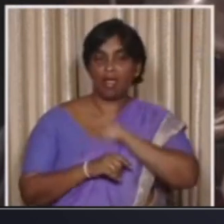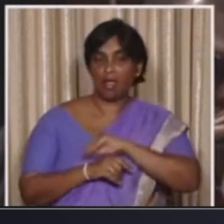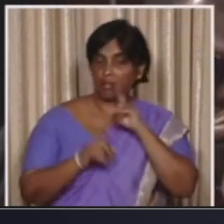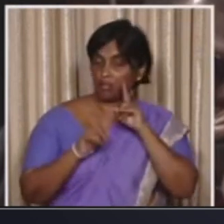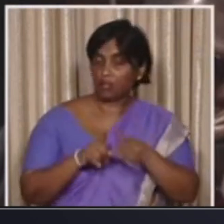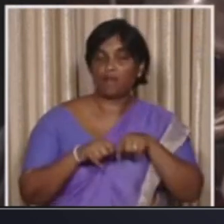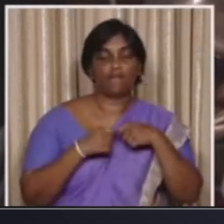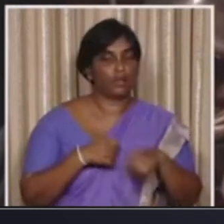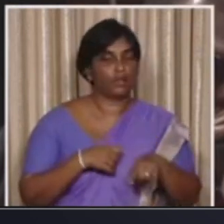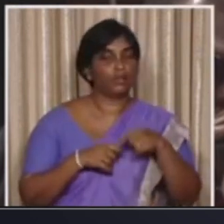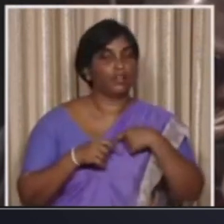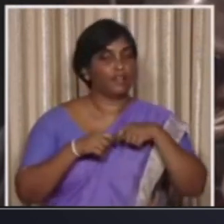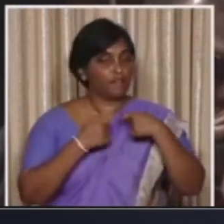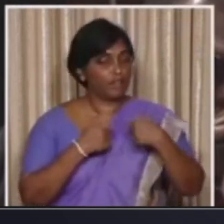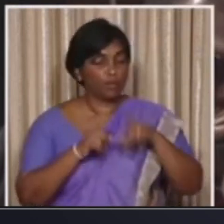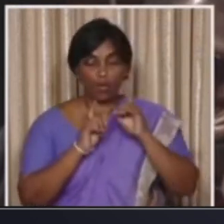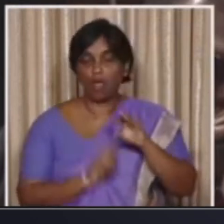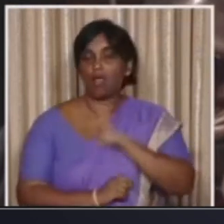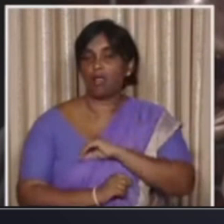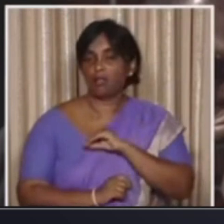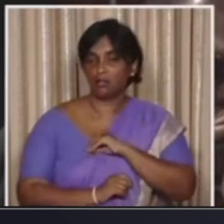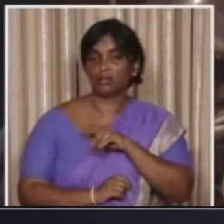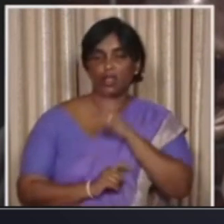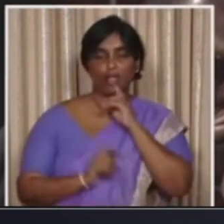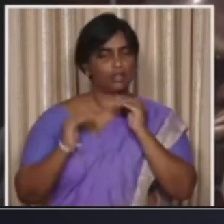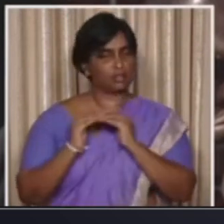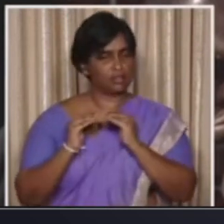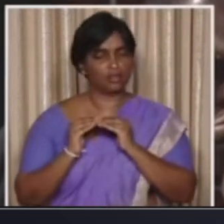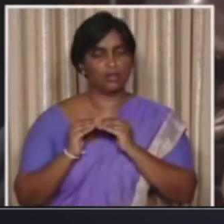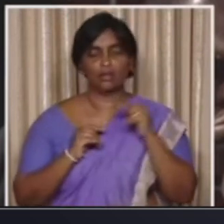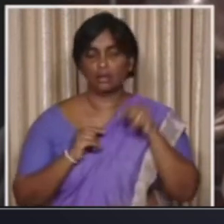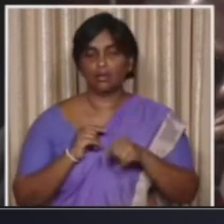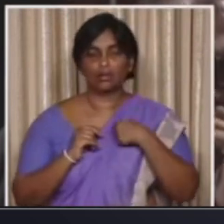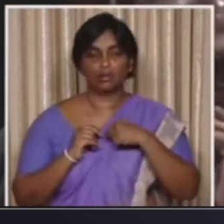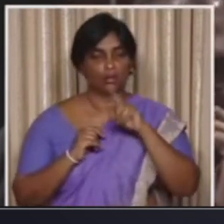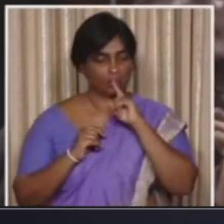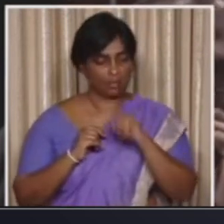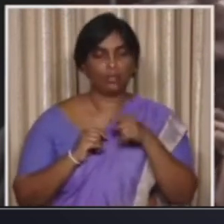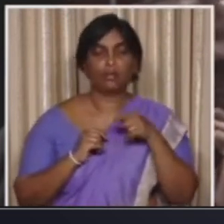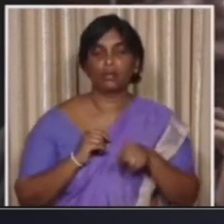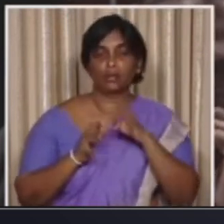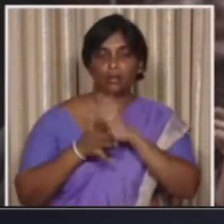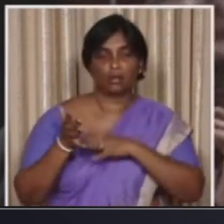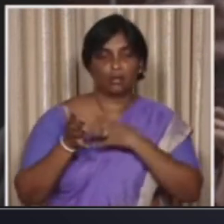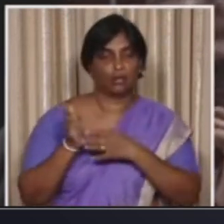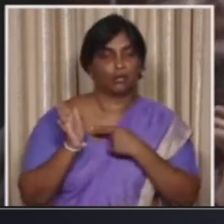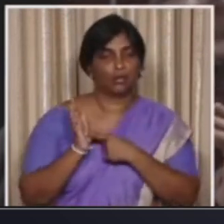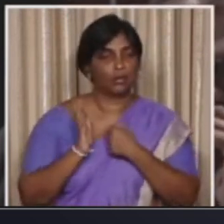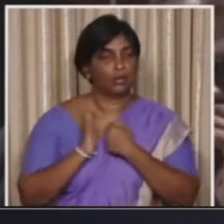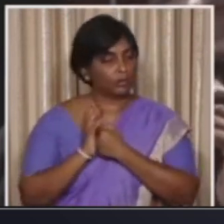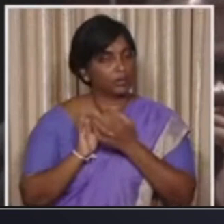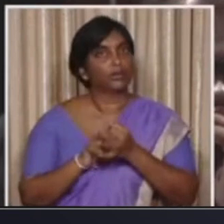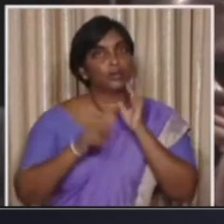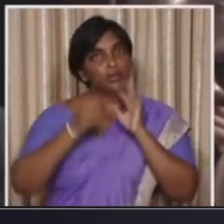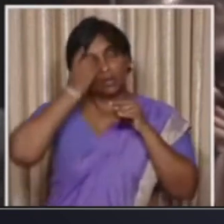හැඩයට වියදමේ හැඩයට ආදායම මේකට සමජීවිකතාව දැන් මං අහනවා මේ අයවැය ලේකනේ ගරු